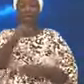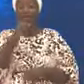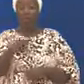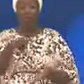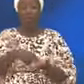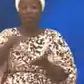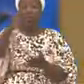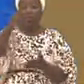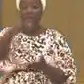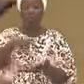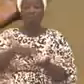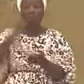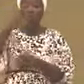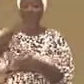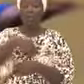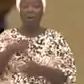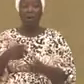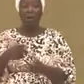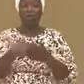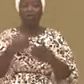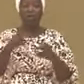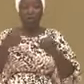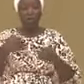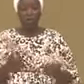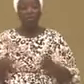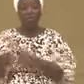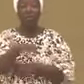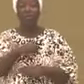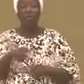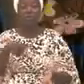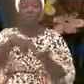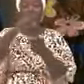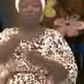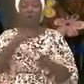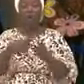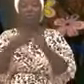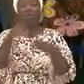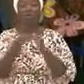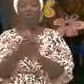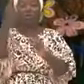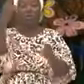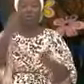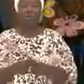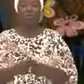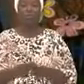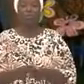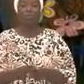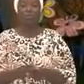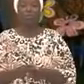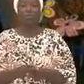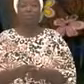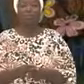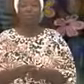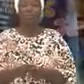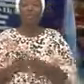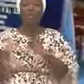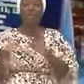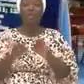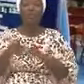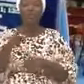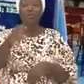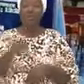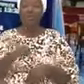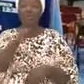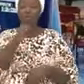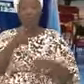tout est bon dit pourri tu va sauter contre mondiale courir aux nobles jésus si tu